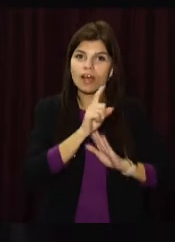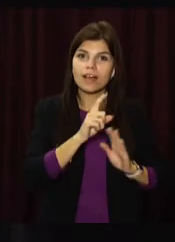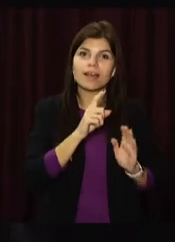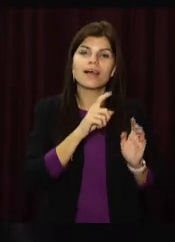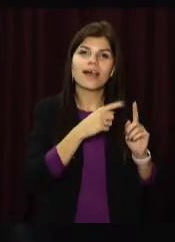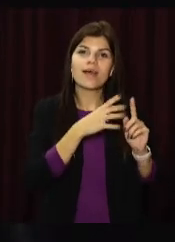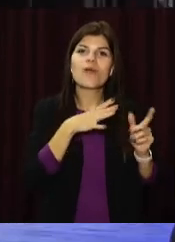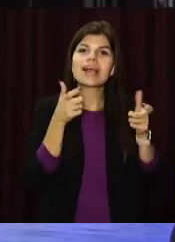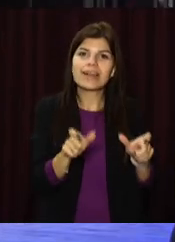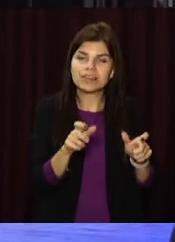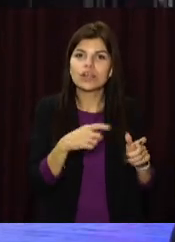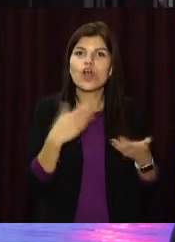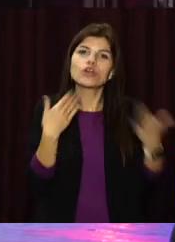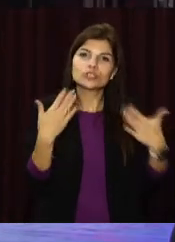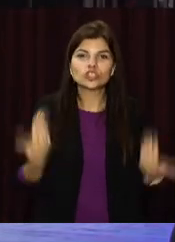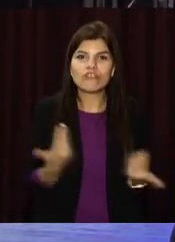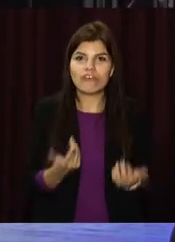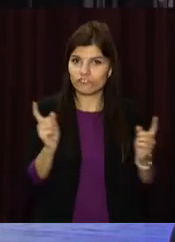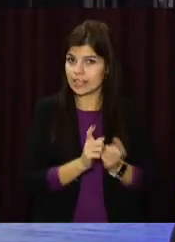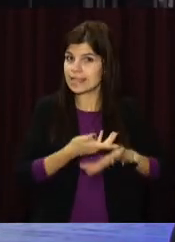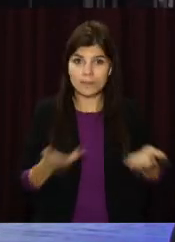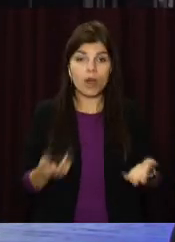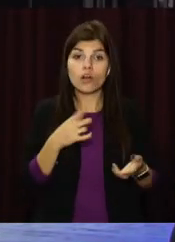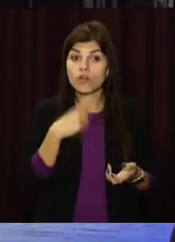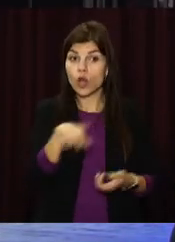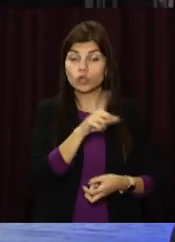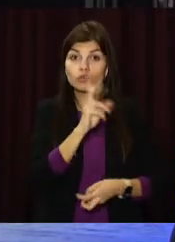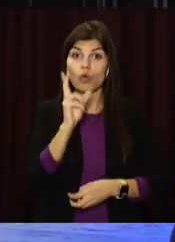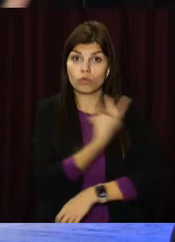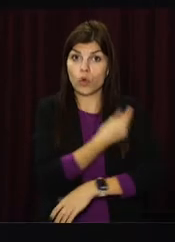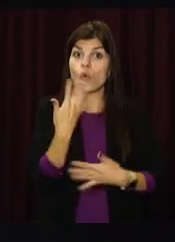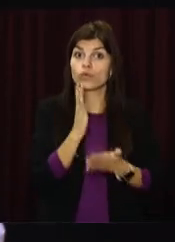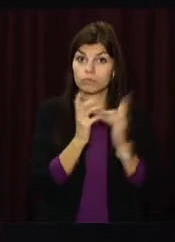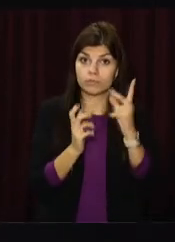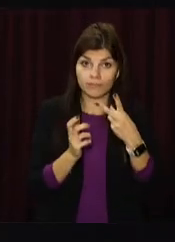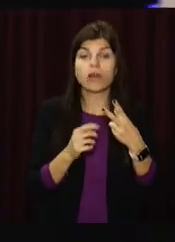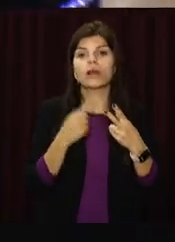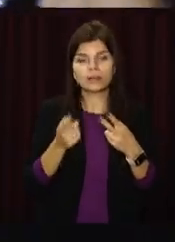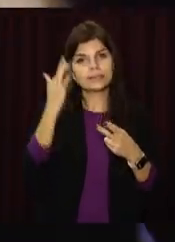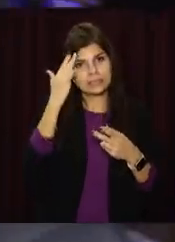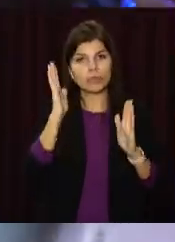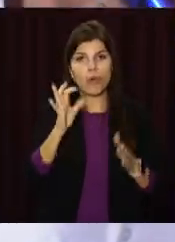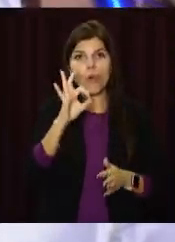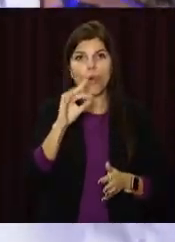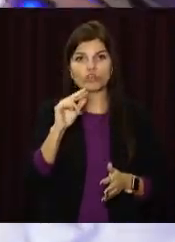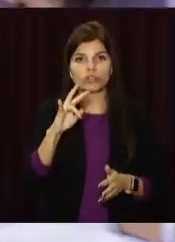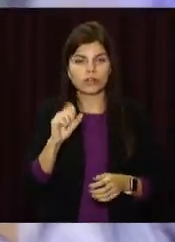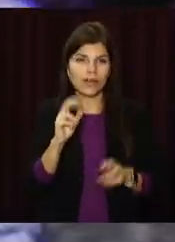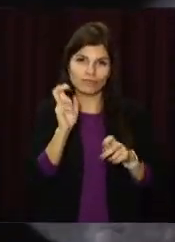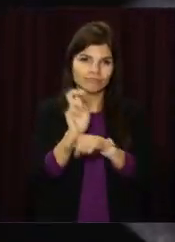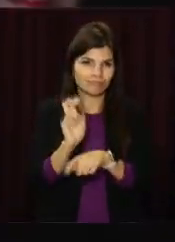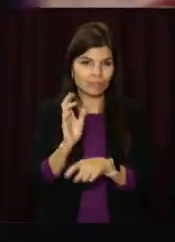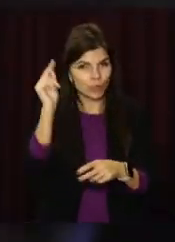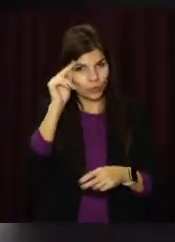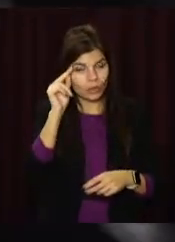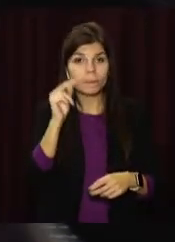живого спілкування. У міськраді кажуть, щоб імунізовані студенти не нудьгували вдома, планують поновити очну форму навчання.